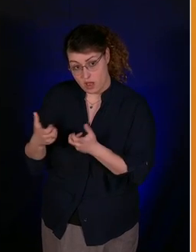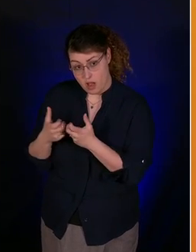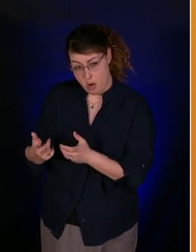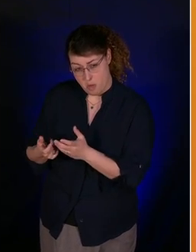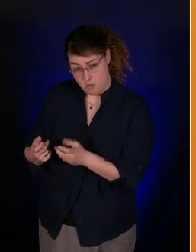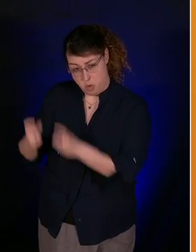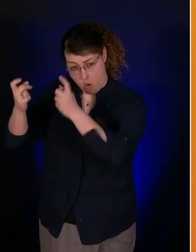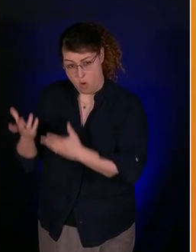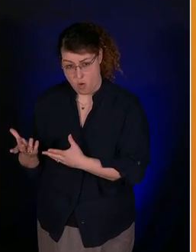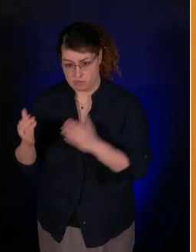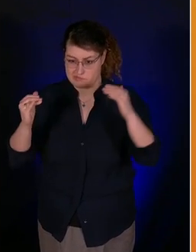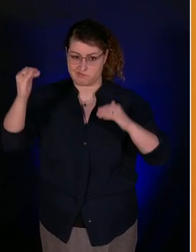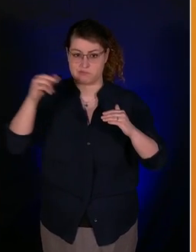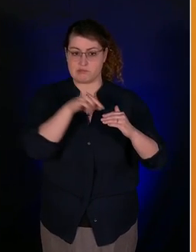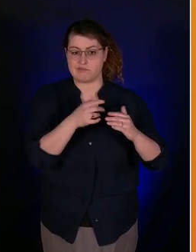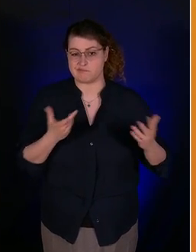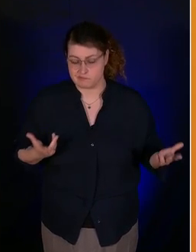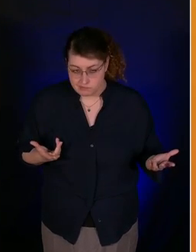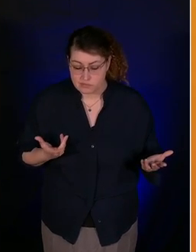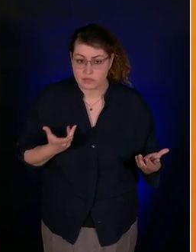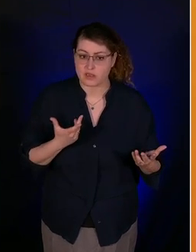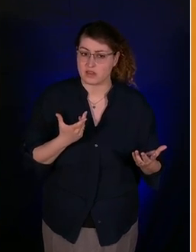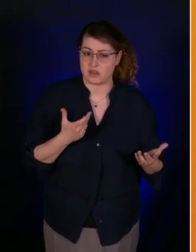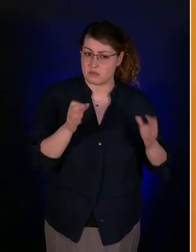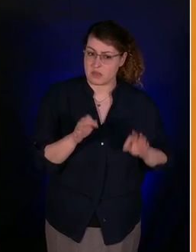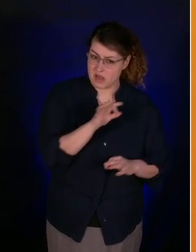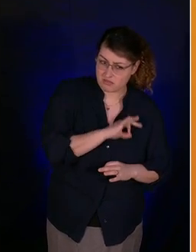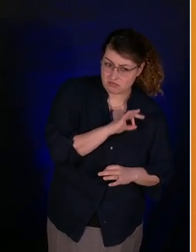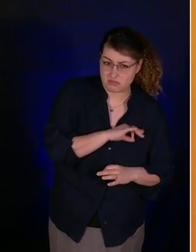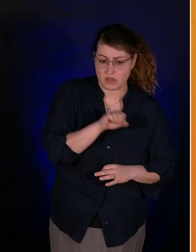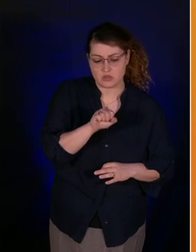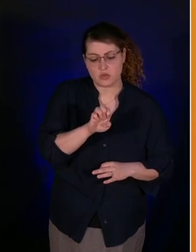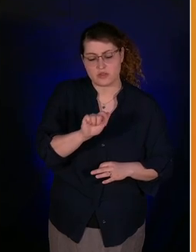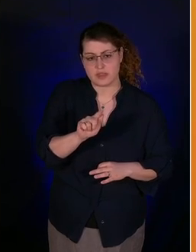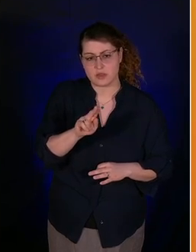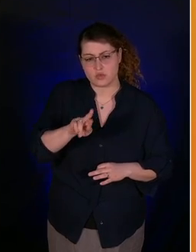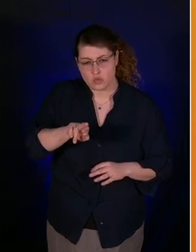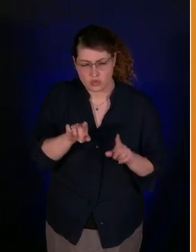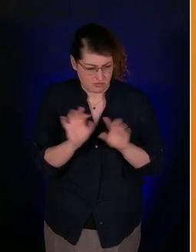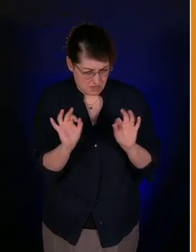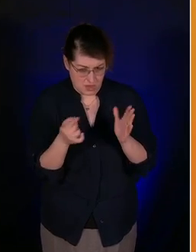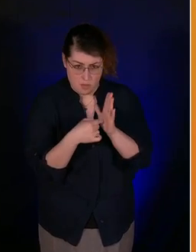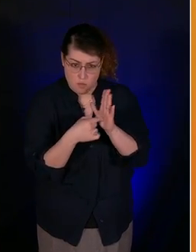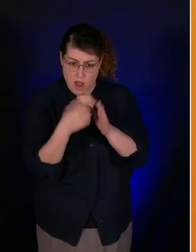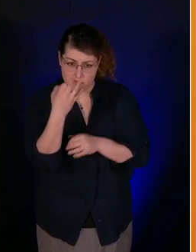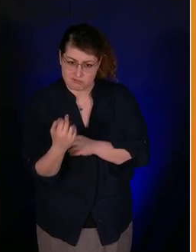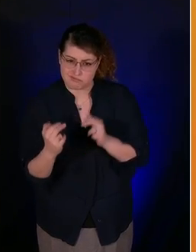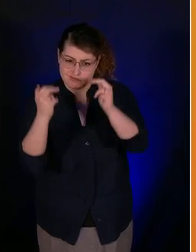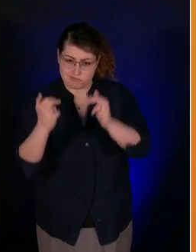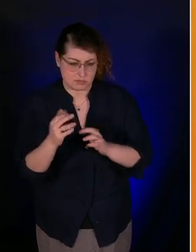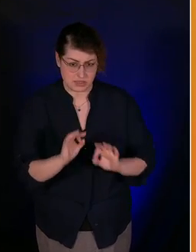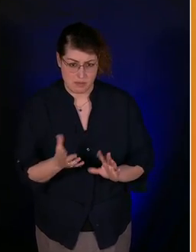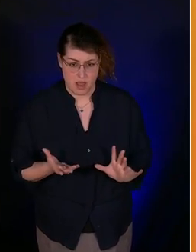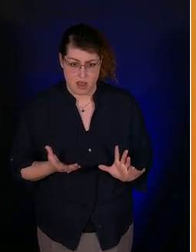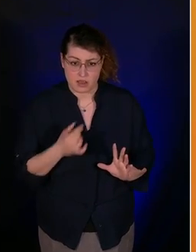Nous ne voyons donc pas le bénéfice, si j'ose dire, ni du Ségur, ni de l'augmentation de son point d'indice, qui ne rattrape absolument pas